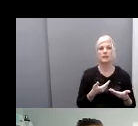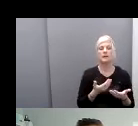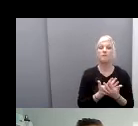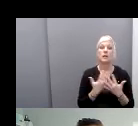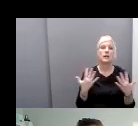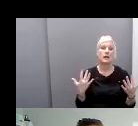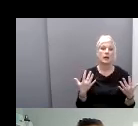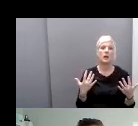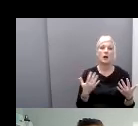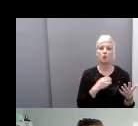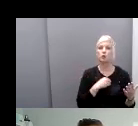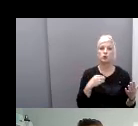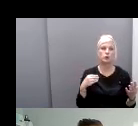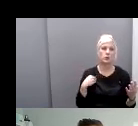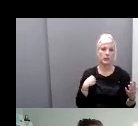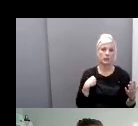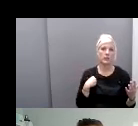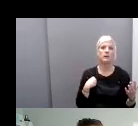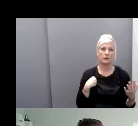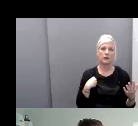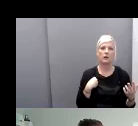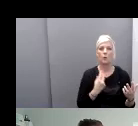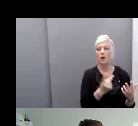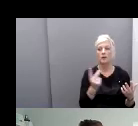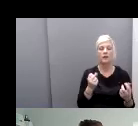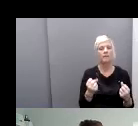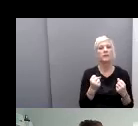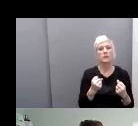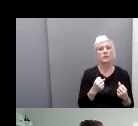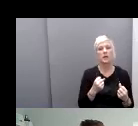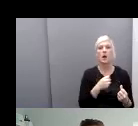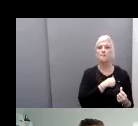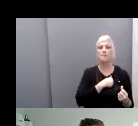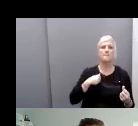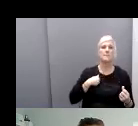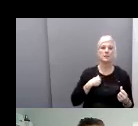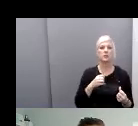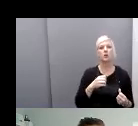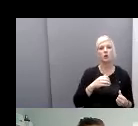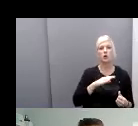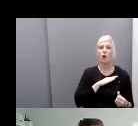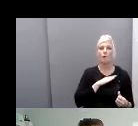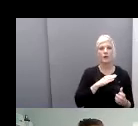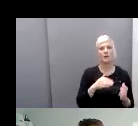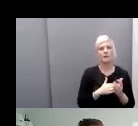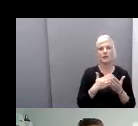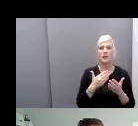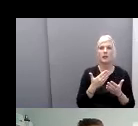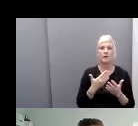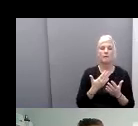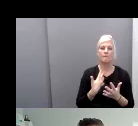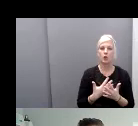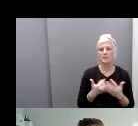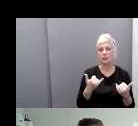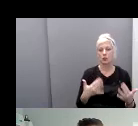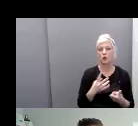flera myndigheter och andra viktiga makthavare till den här föreläsningen idag. Så vi hoppas